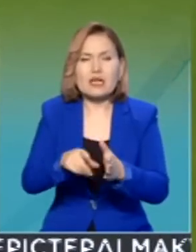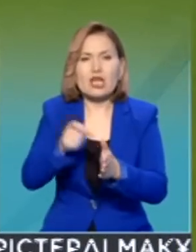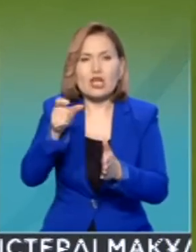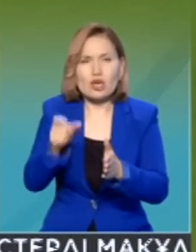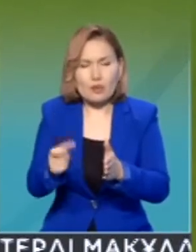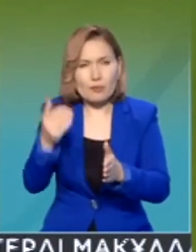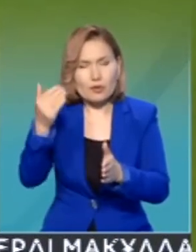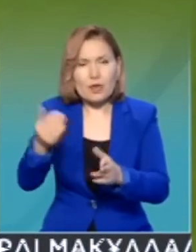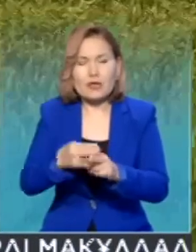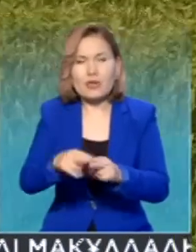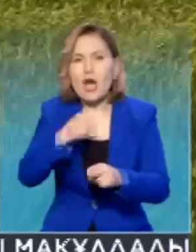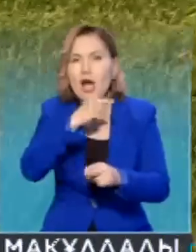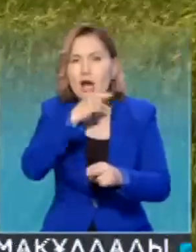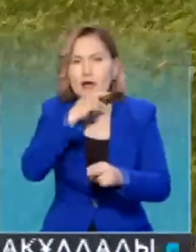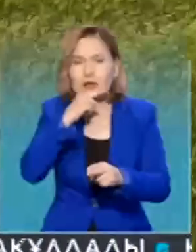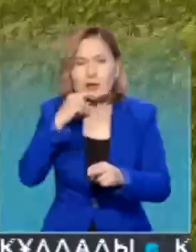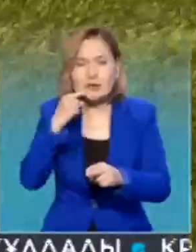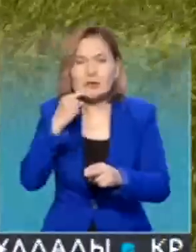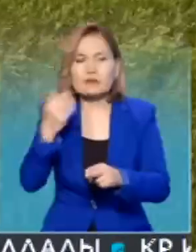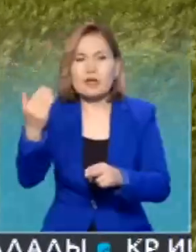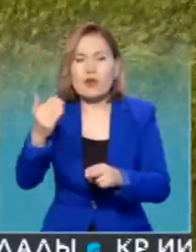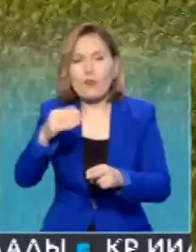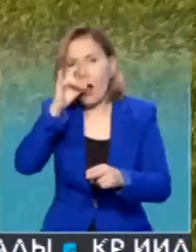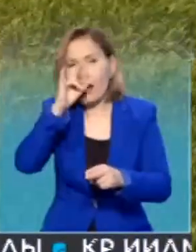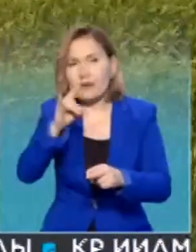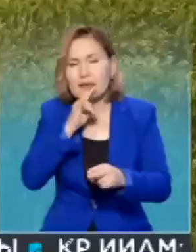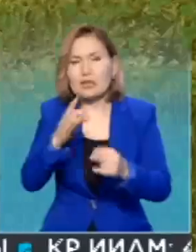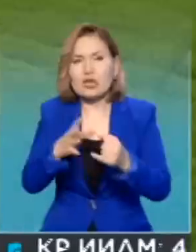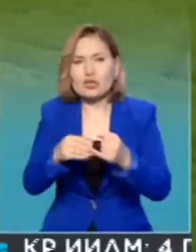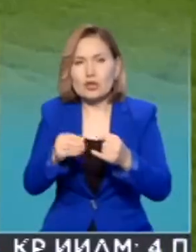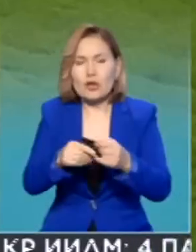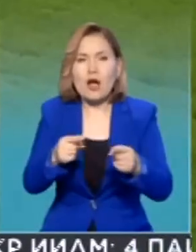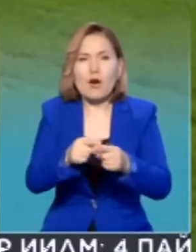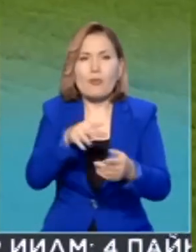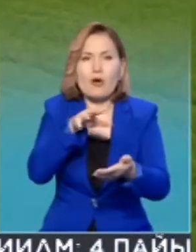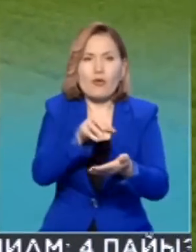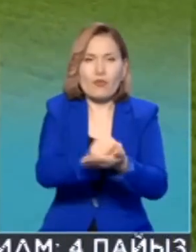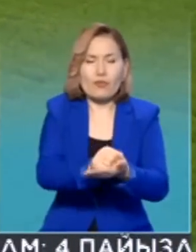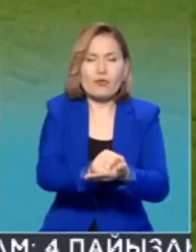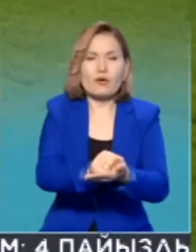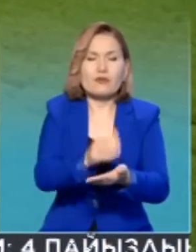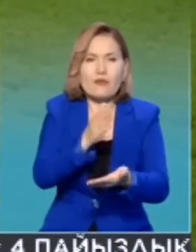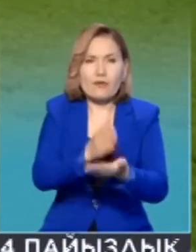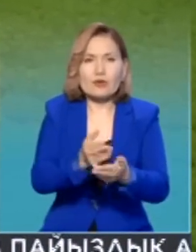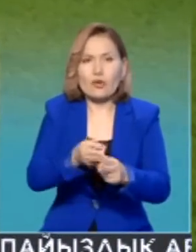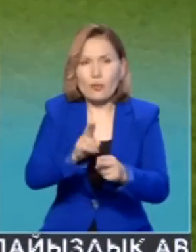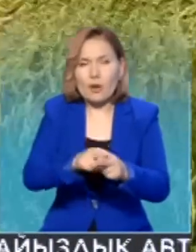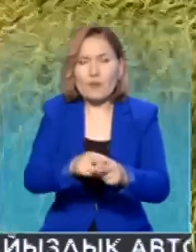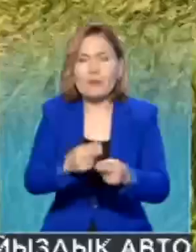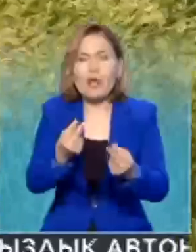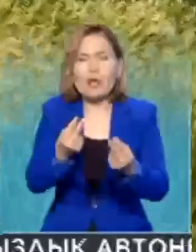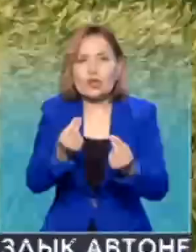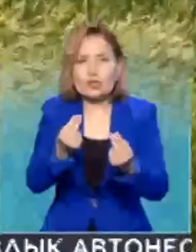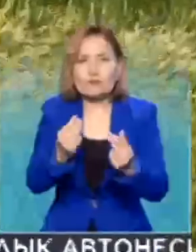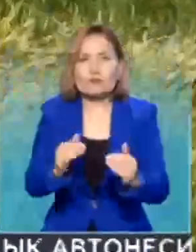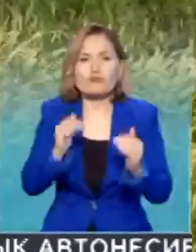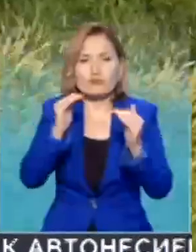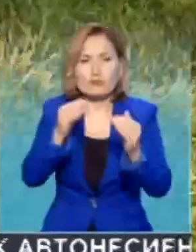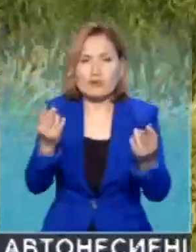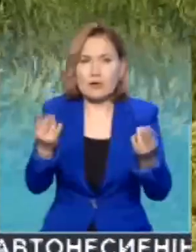бүгін үкіметке депутаттық сауал жолдады. Алып отырған ақша жерді қайта қалпына келтіруге де жетпейді, деді ол.